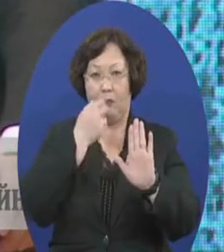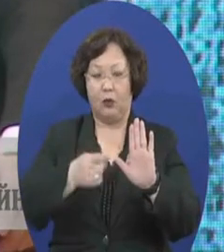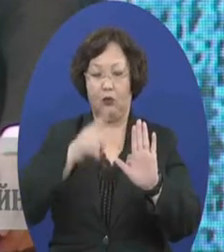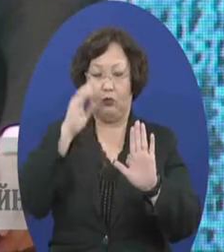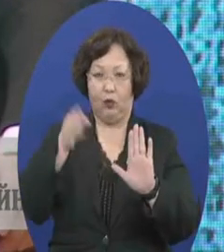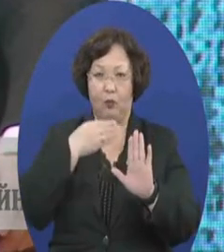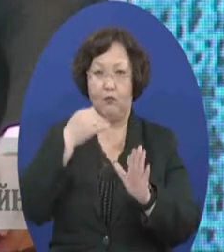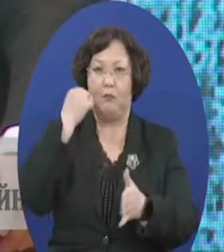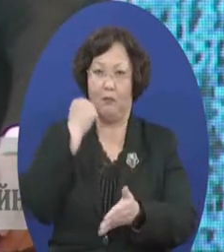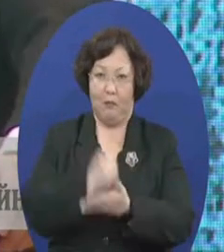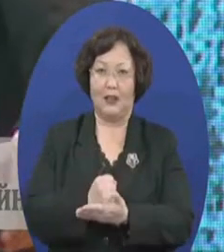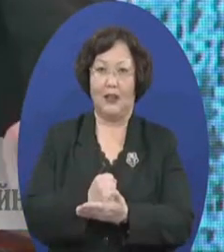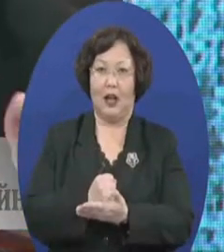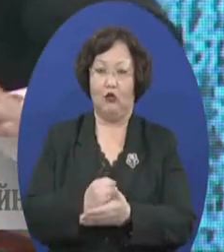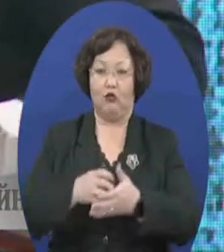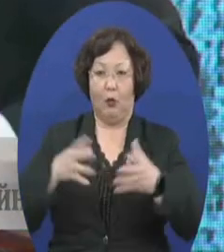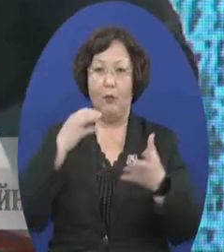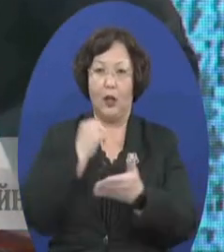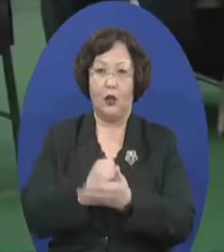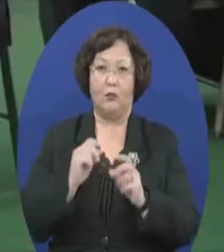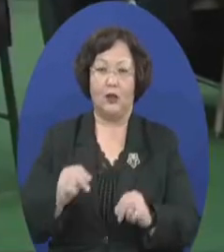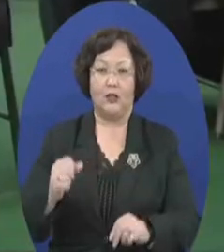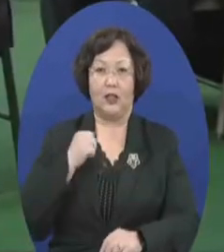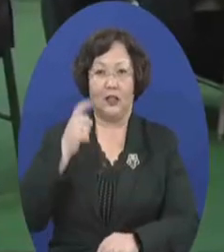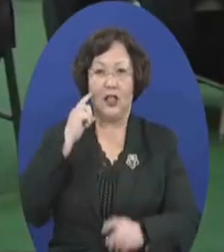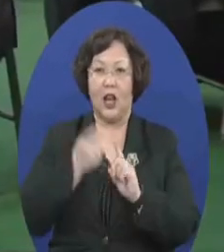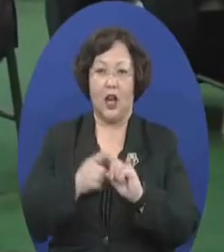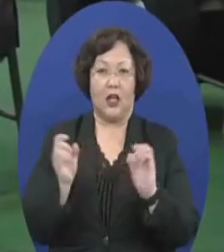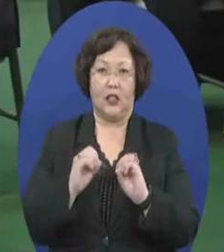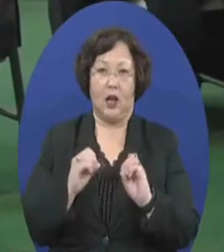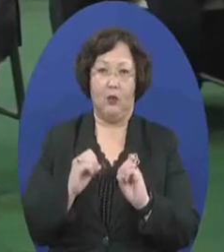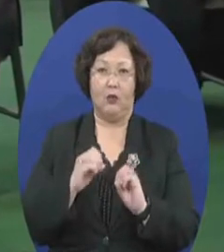чаднаа гэдэгт би эргэлзэхгүй байна.